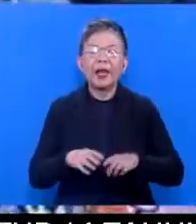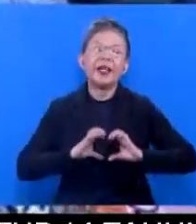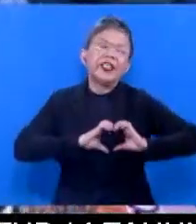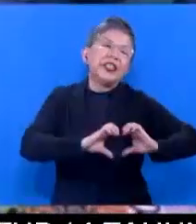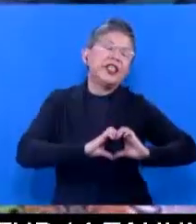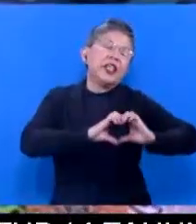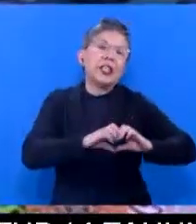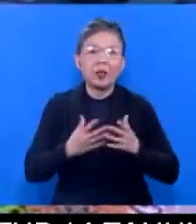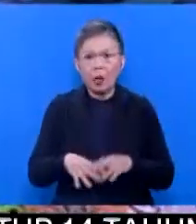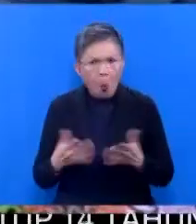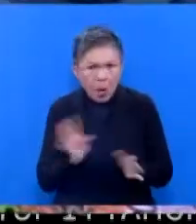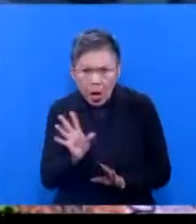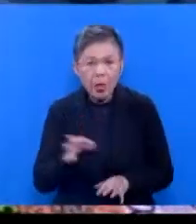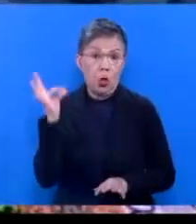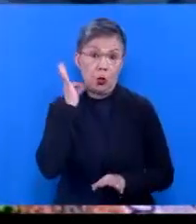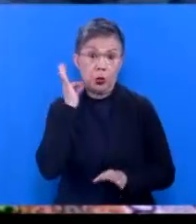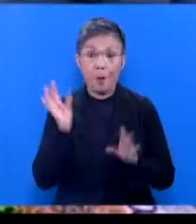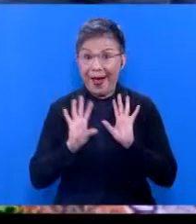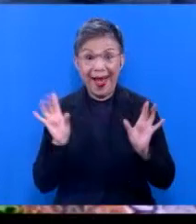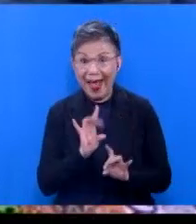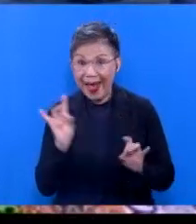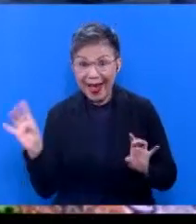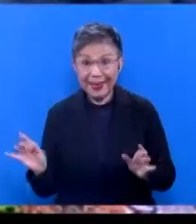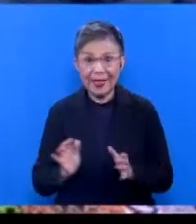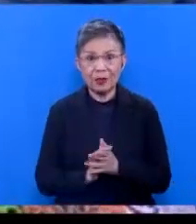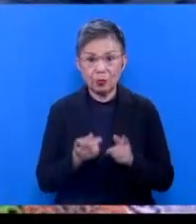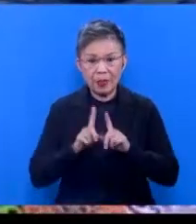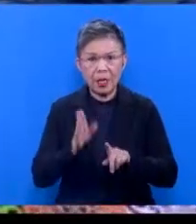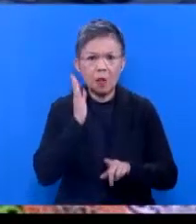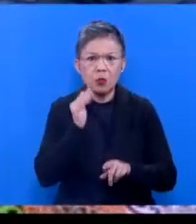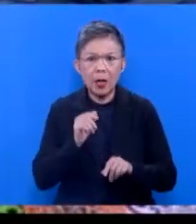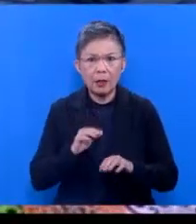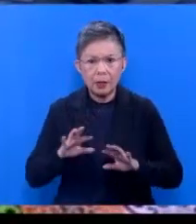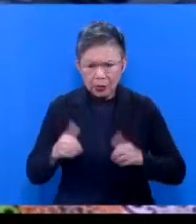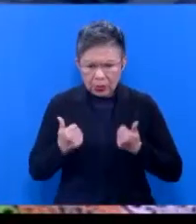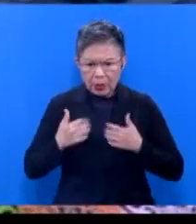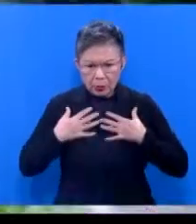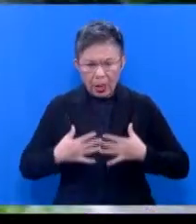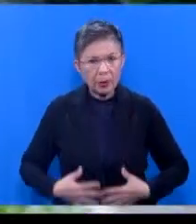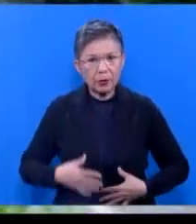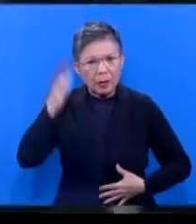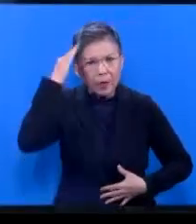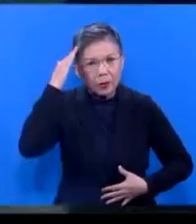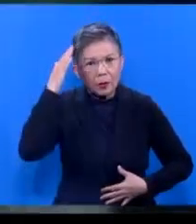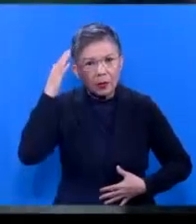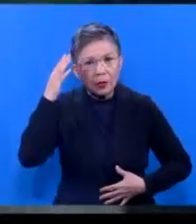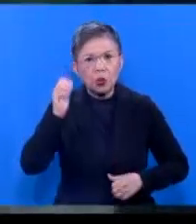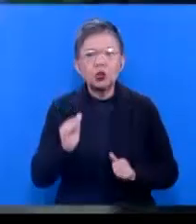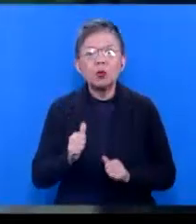Ada sederet resiko yang mengintai pasangan nikah muda. Persiapkan secara baik dan matang agar hubungan rumah